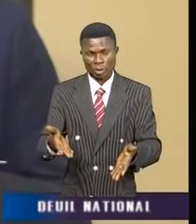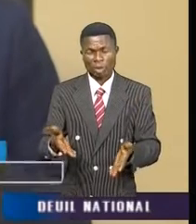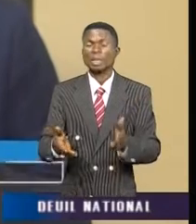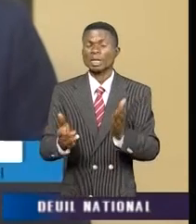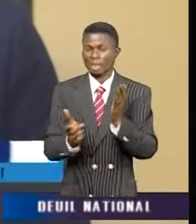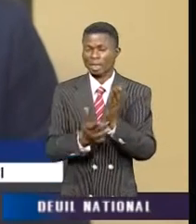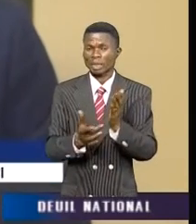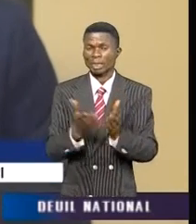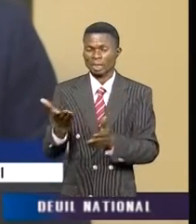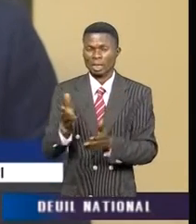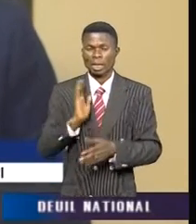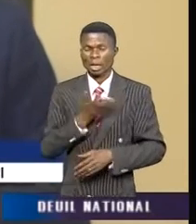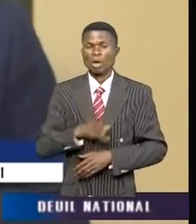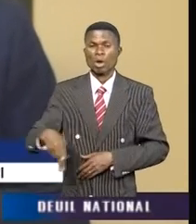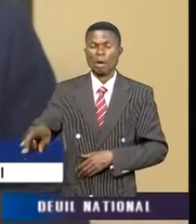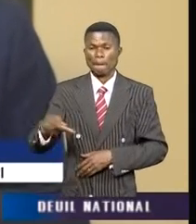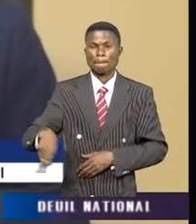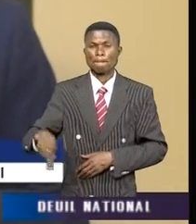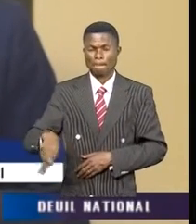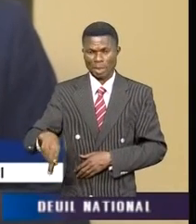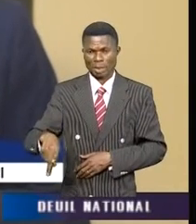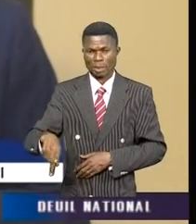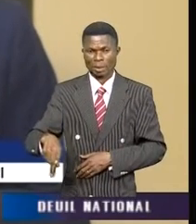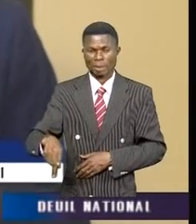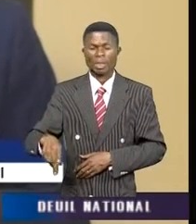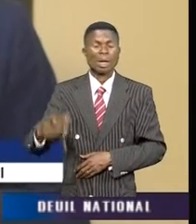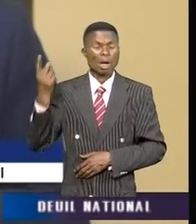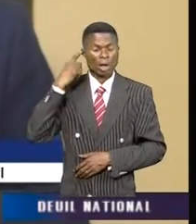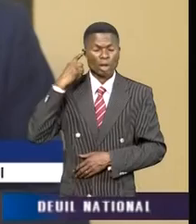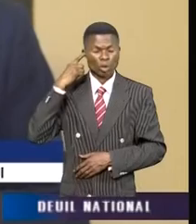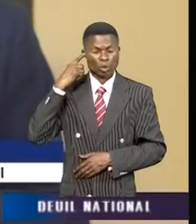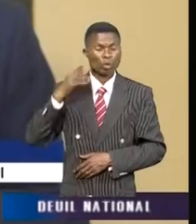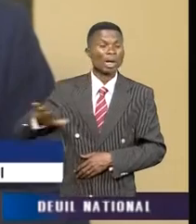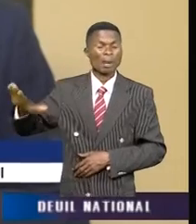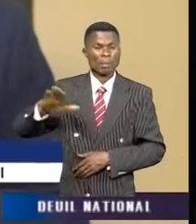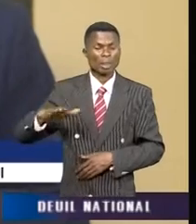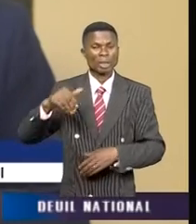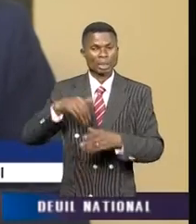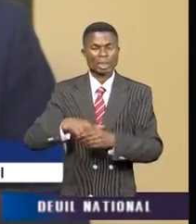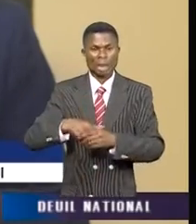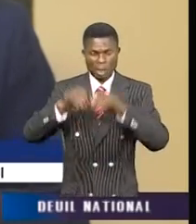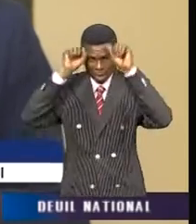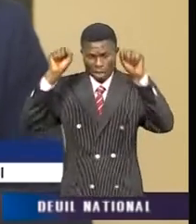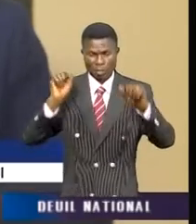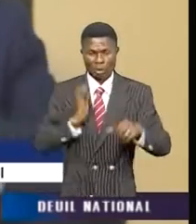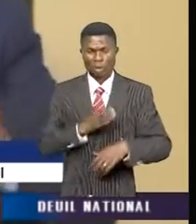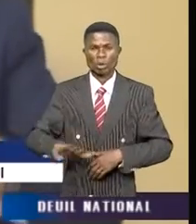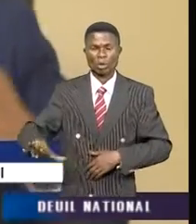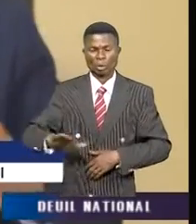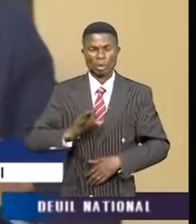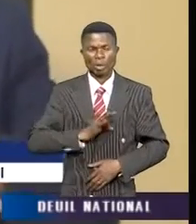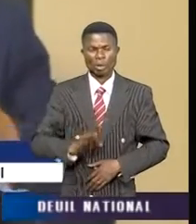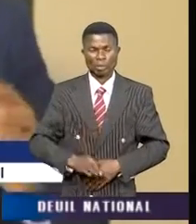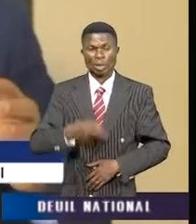stratégique. Notre pays sera entendu au travers du président de la République quand